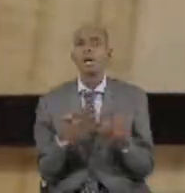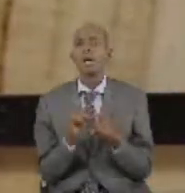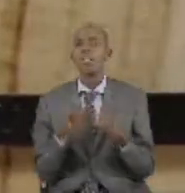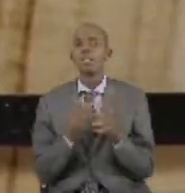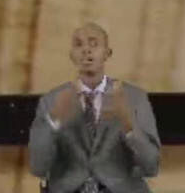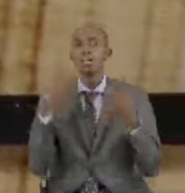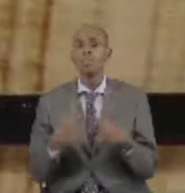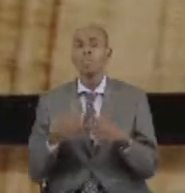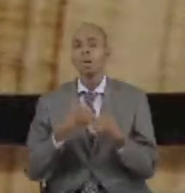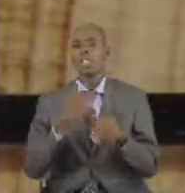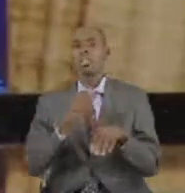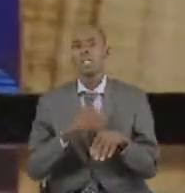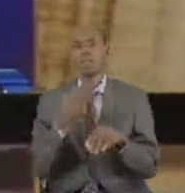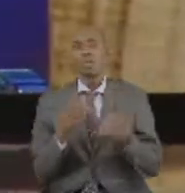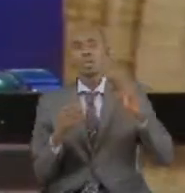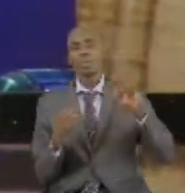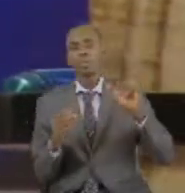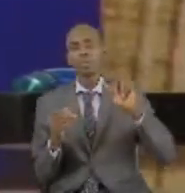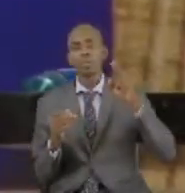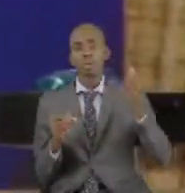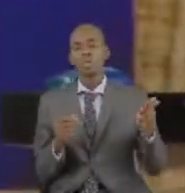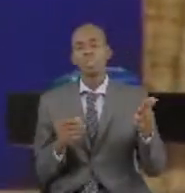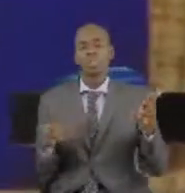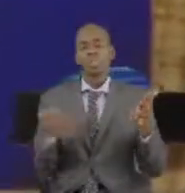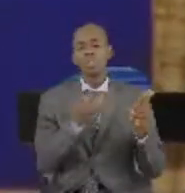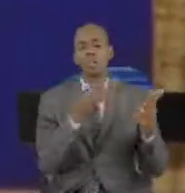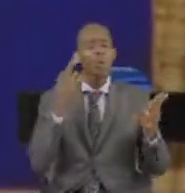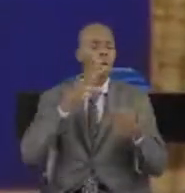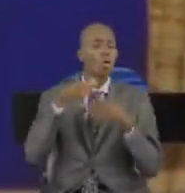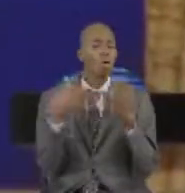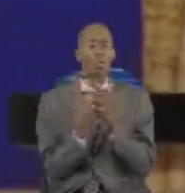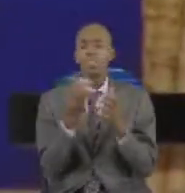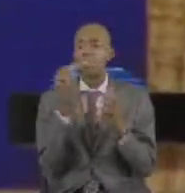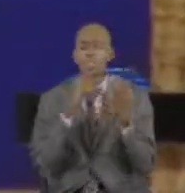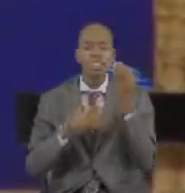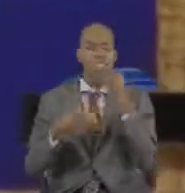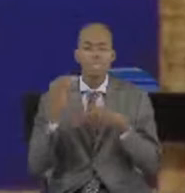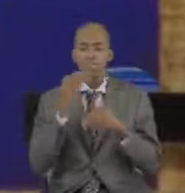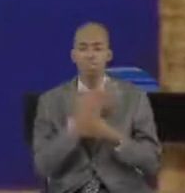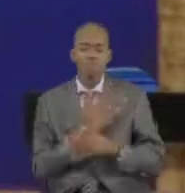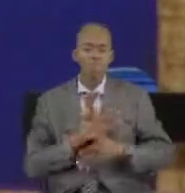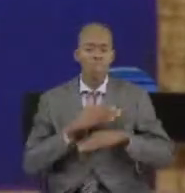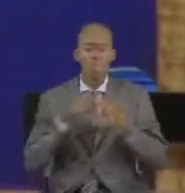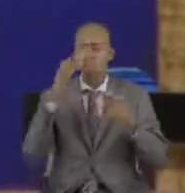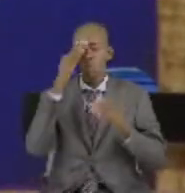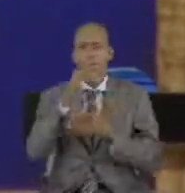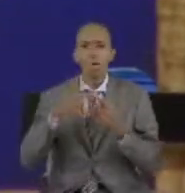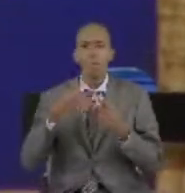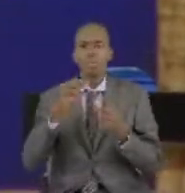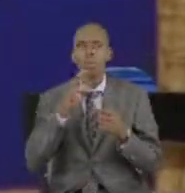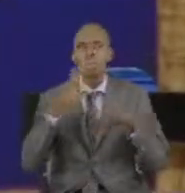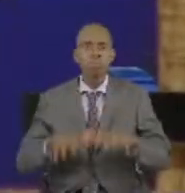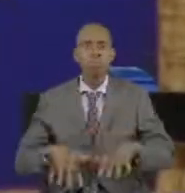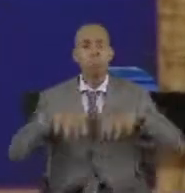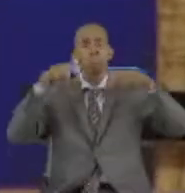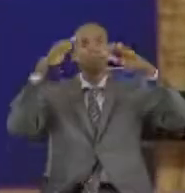au temps de noël et le manger un bus verts et il ne savait pas quand le déluge s'est